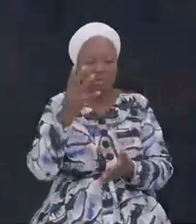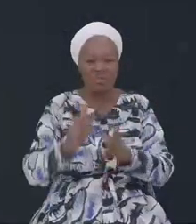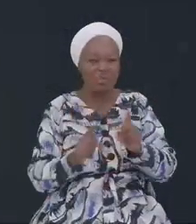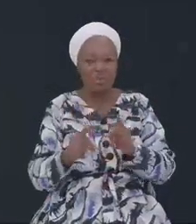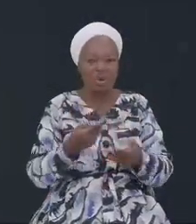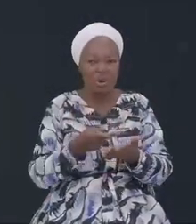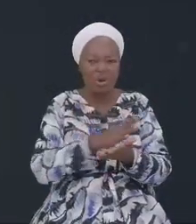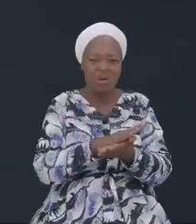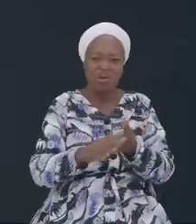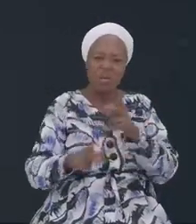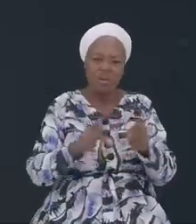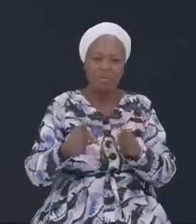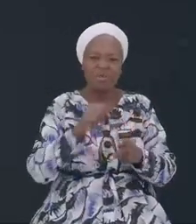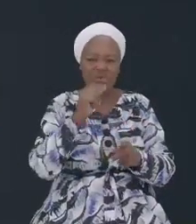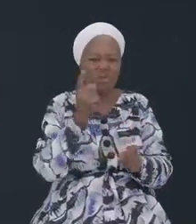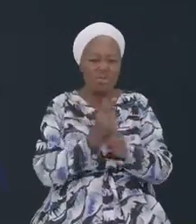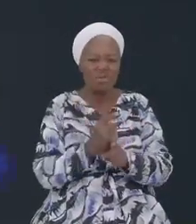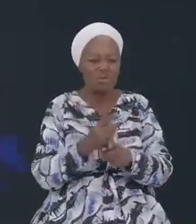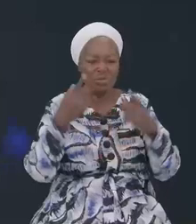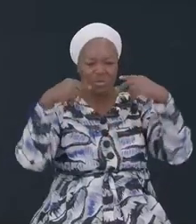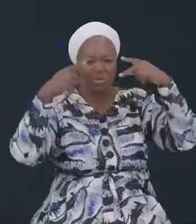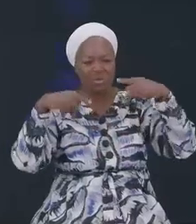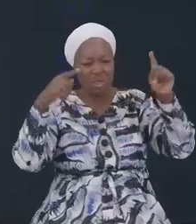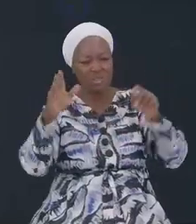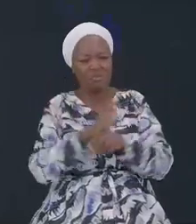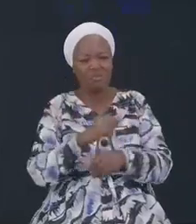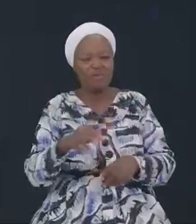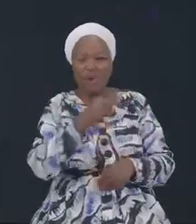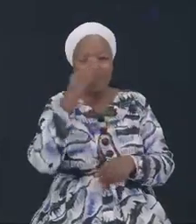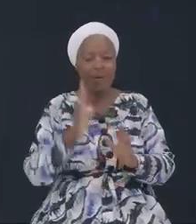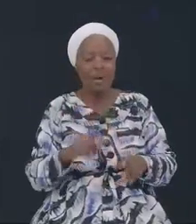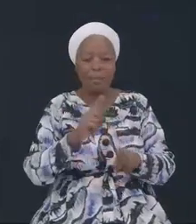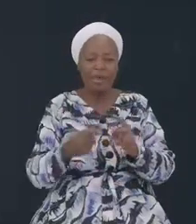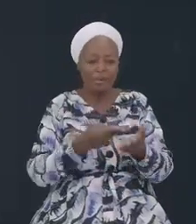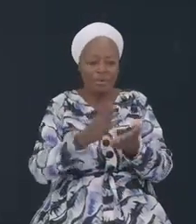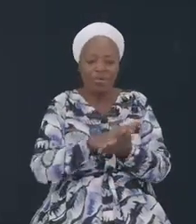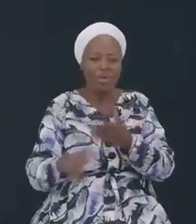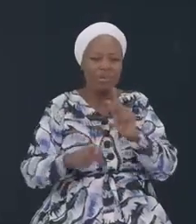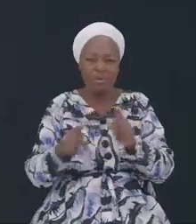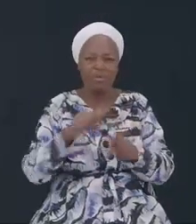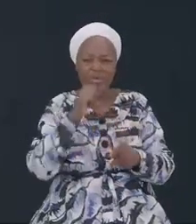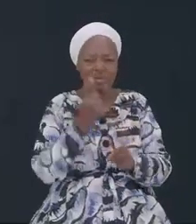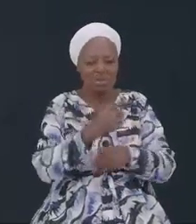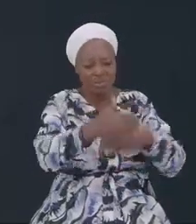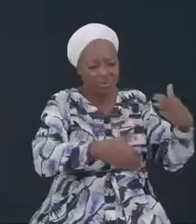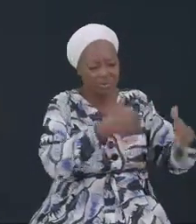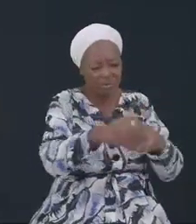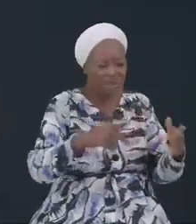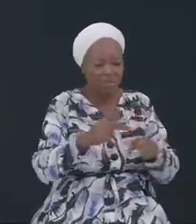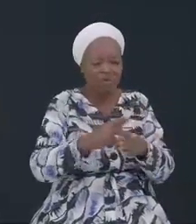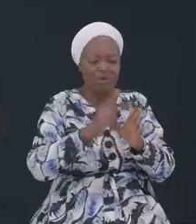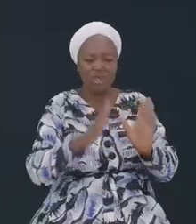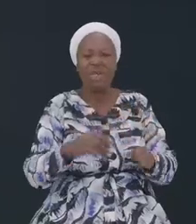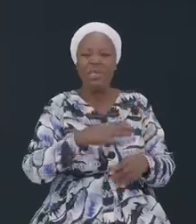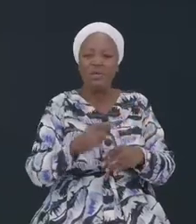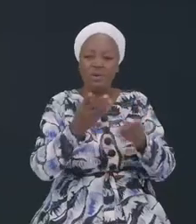juste un peuple prospère dans l'agriculture, non. Un peuple saint, pas seulement un peuple qui, professionnel qui